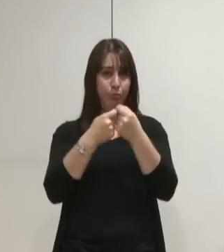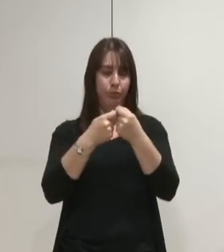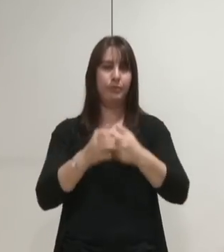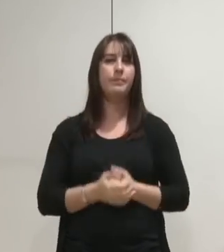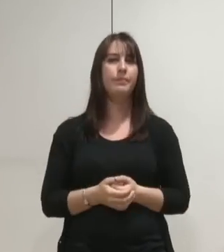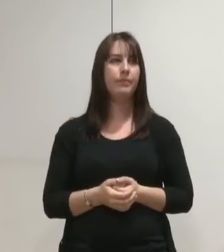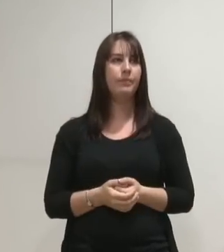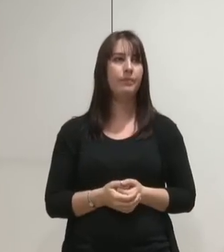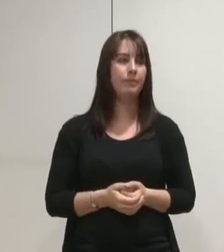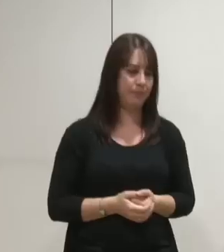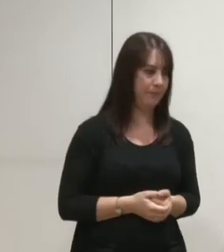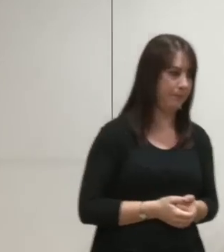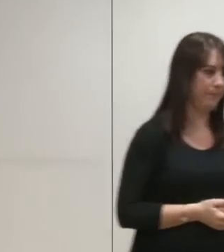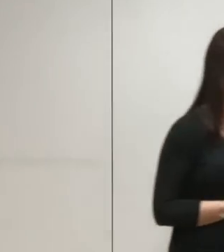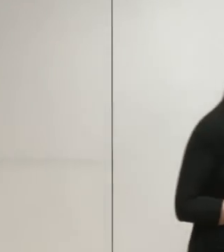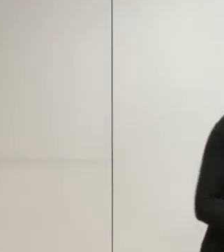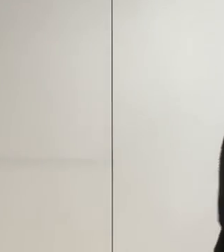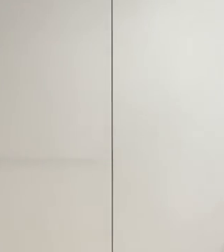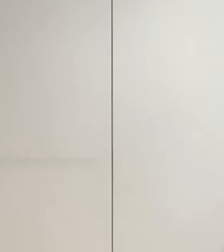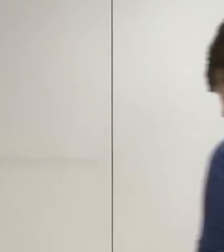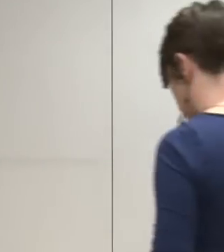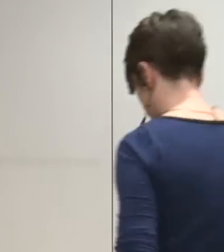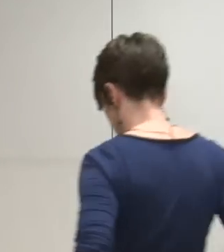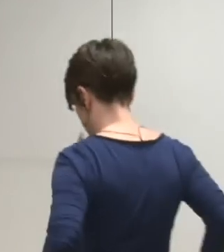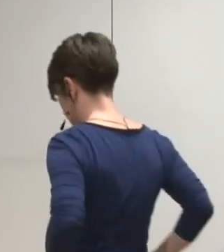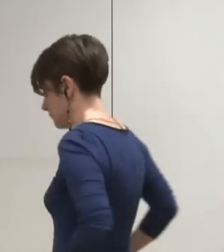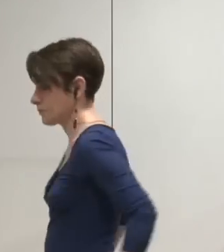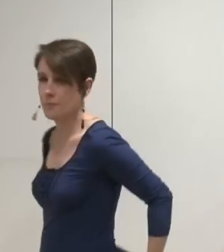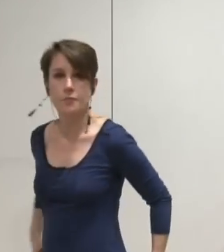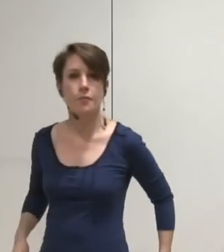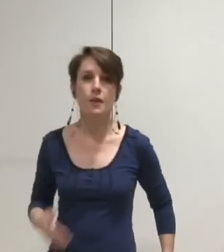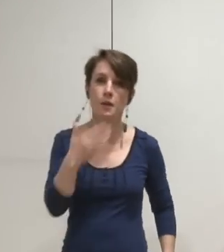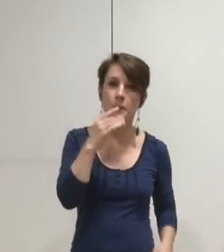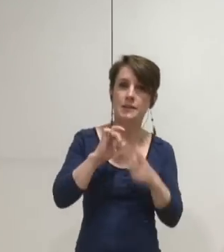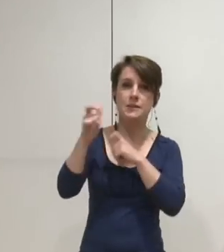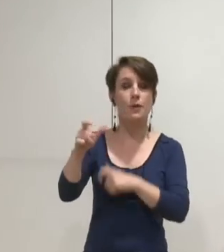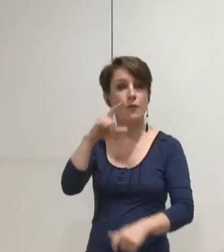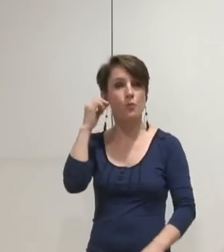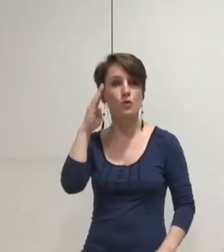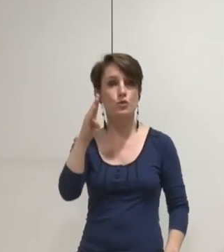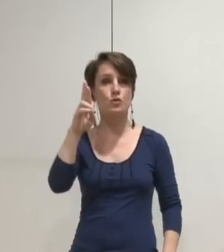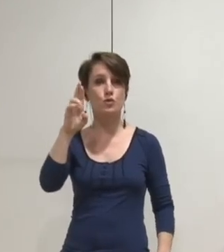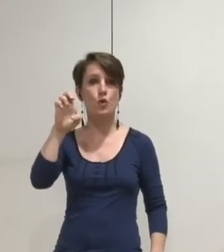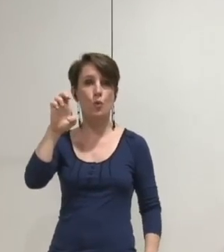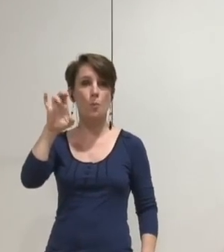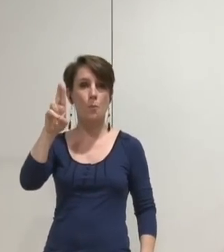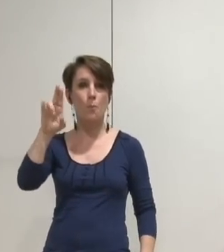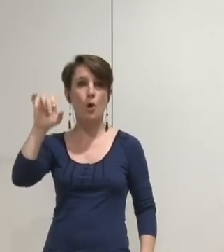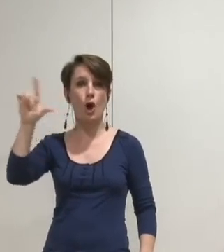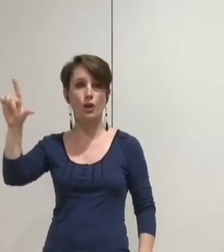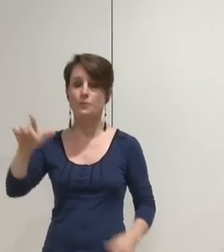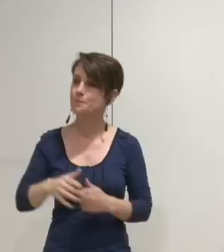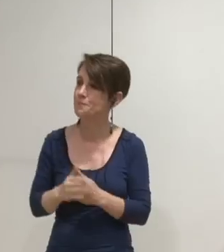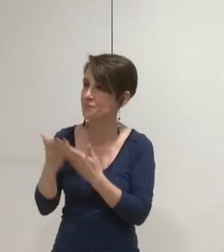dispositif merci Monsieur BO oui monsieur le Maire mes chers collègues dans l'attente de notre